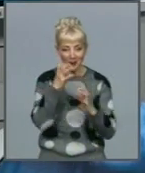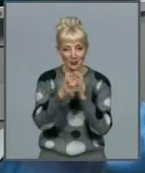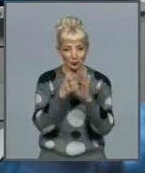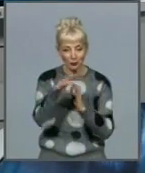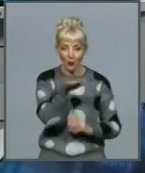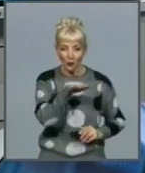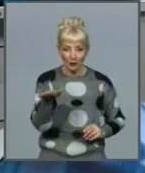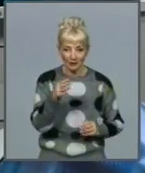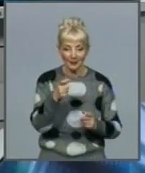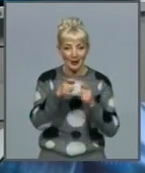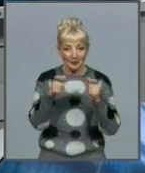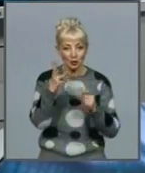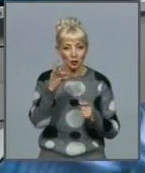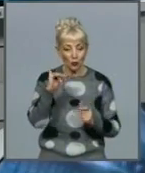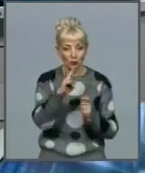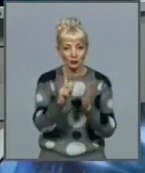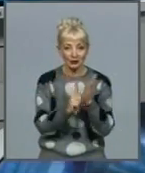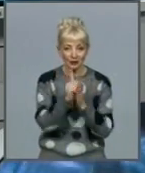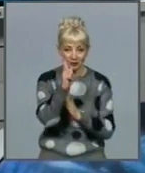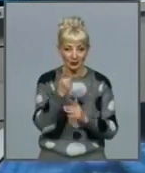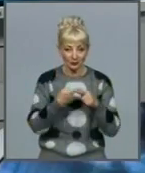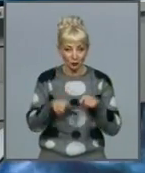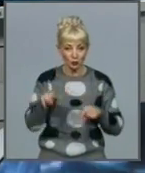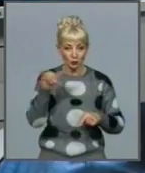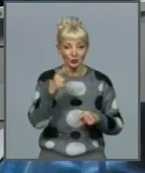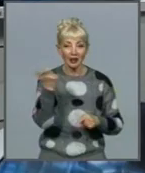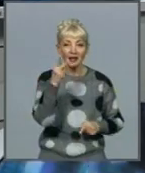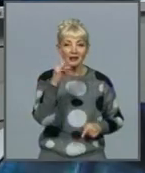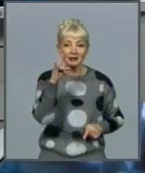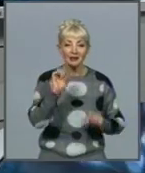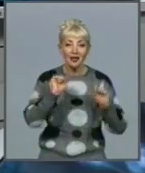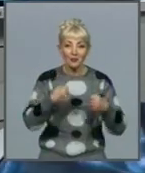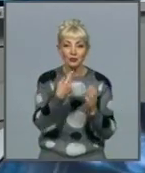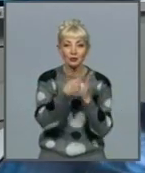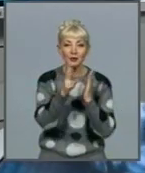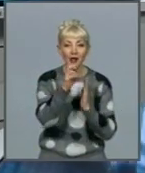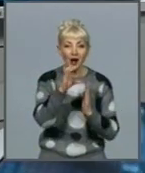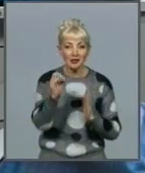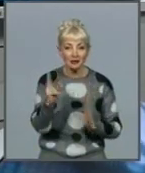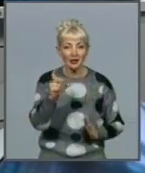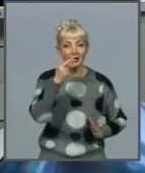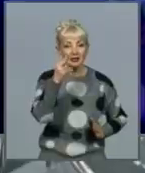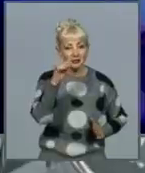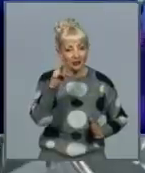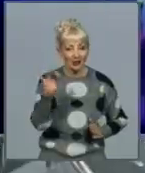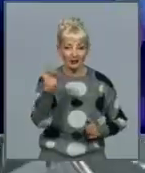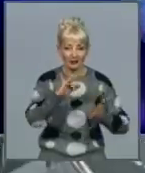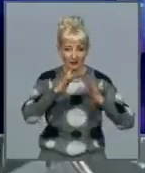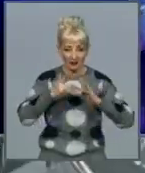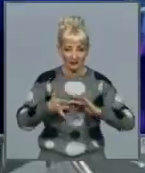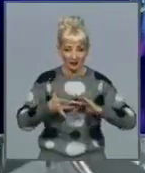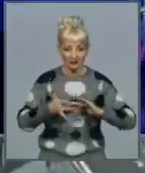шоу, що стартує вже цієї суботи у Харківському цирку, ви можете придбати у касах цирку та інтернеті.